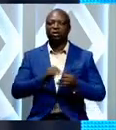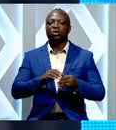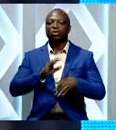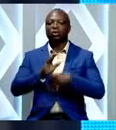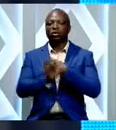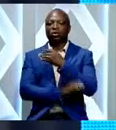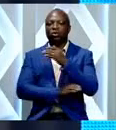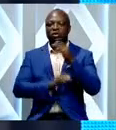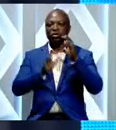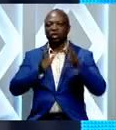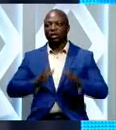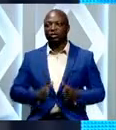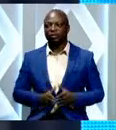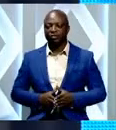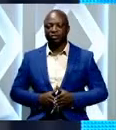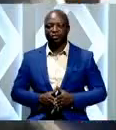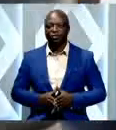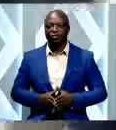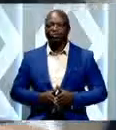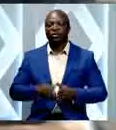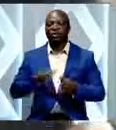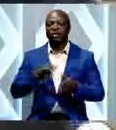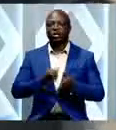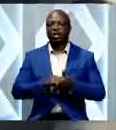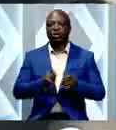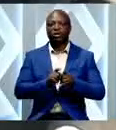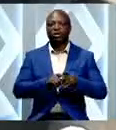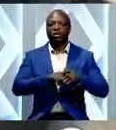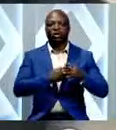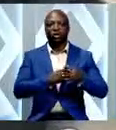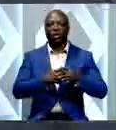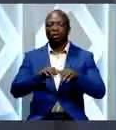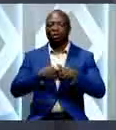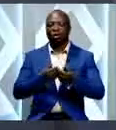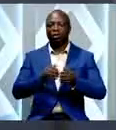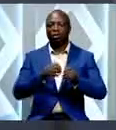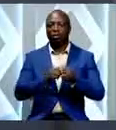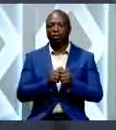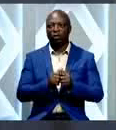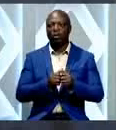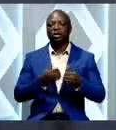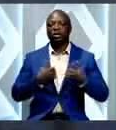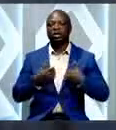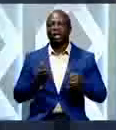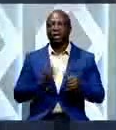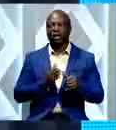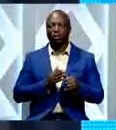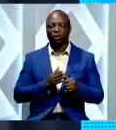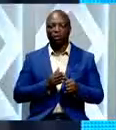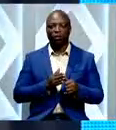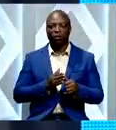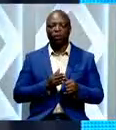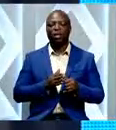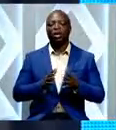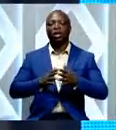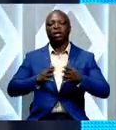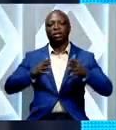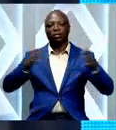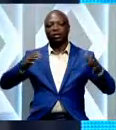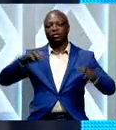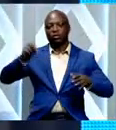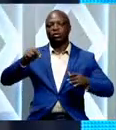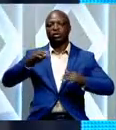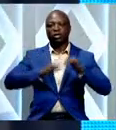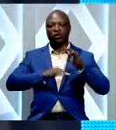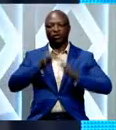concitoyens. Ceci étant dit, comment se pose le problème? Il y a d'abord un immense besoin